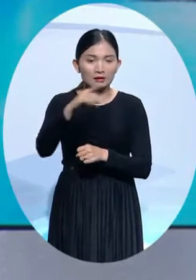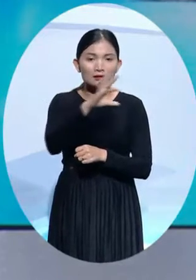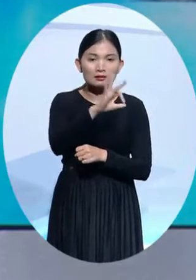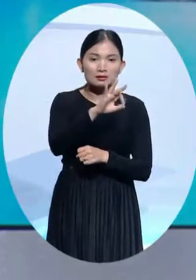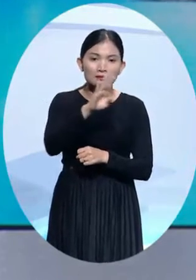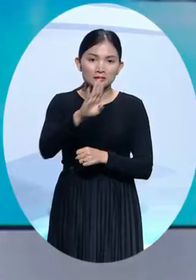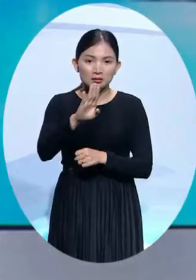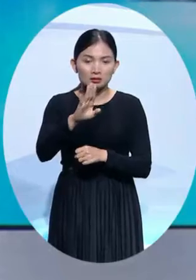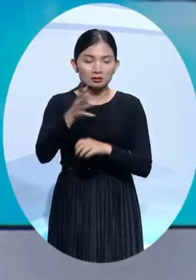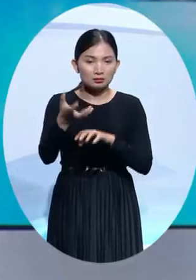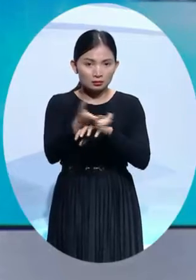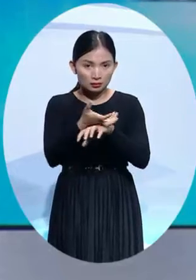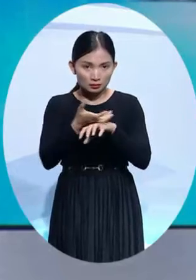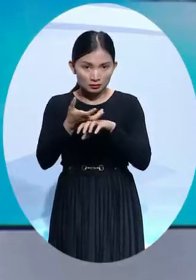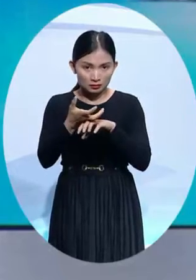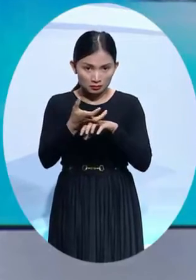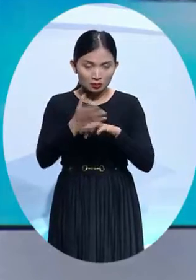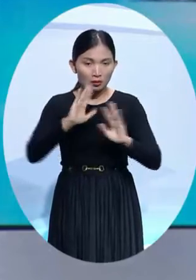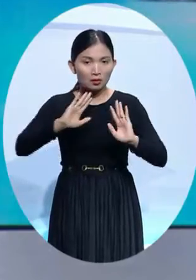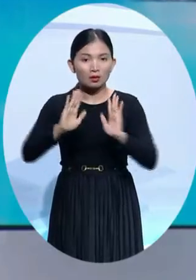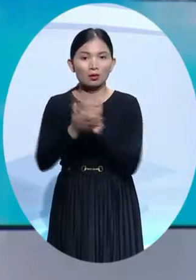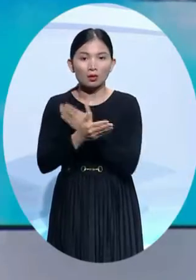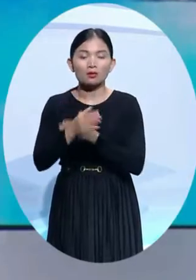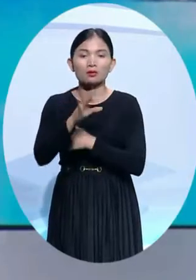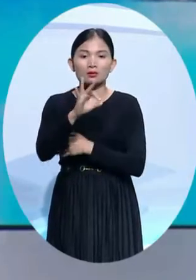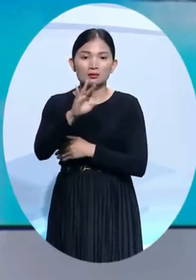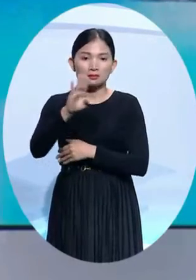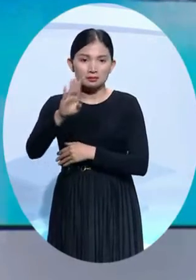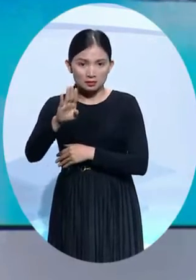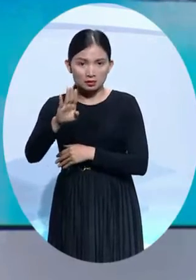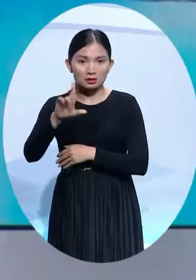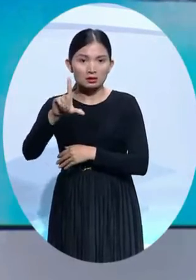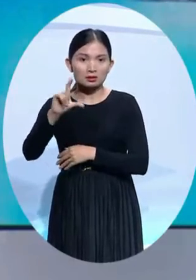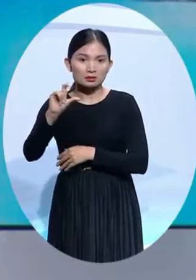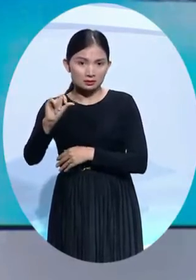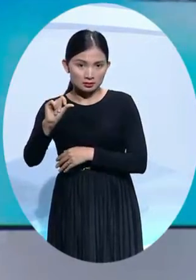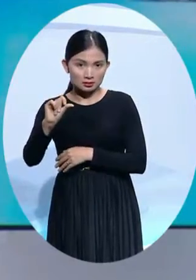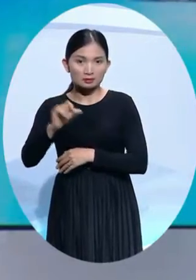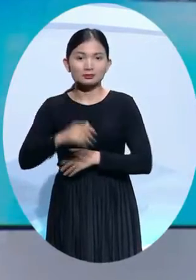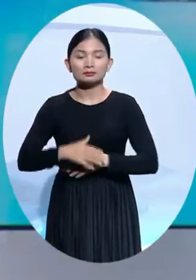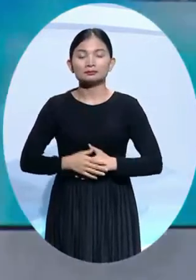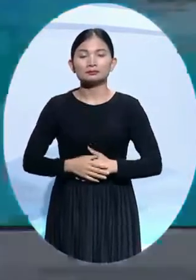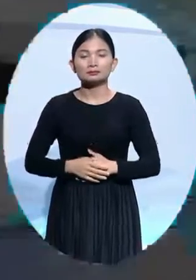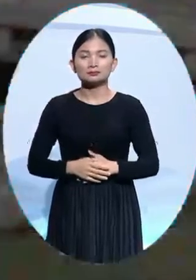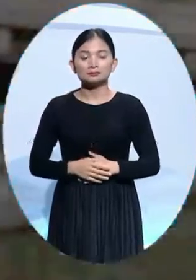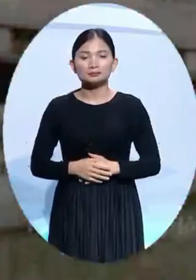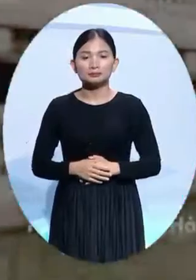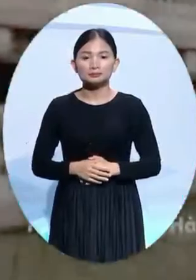liệt sĩ. Biết bao câu chuyện xúc động về tình cảm của Bác với thương binh liệt sĩ.